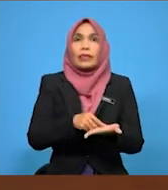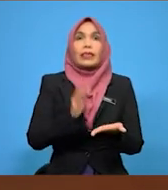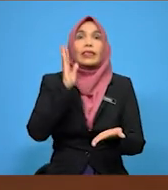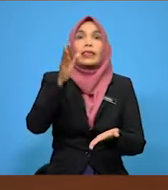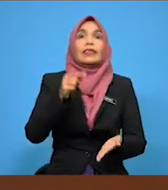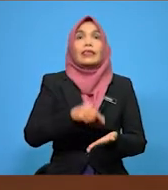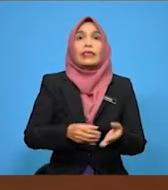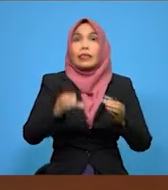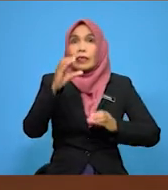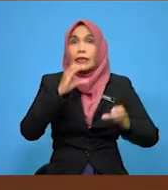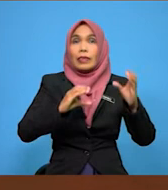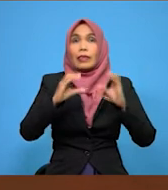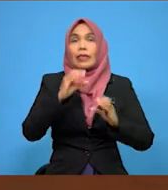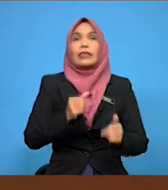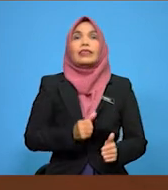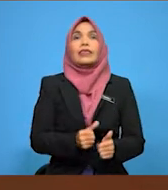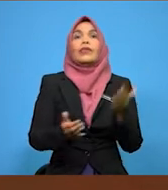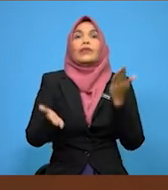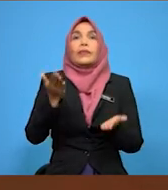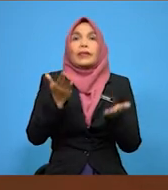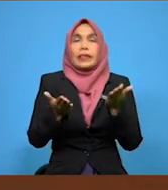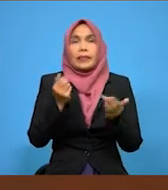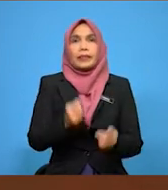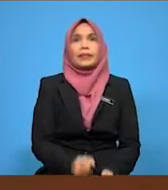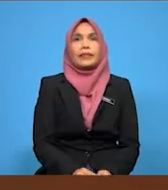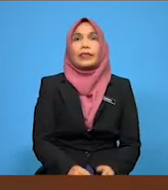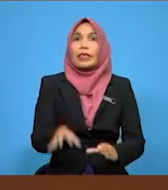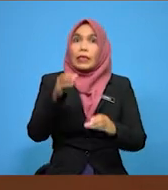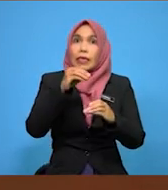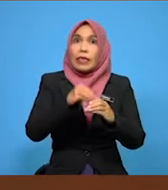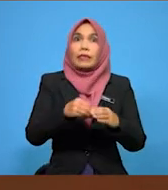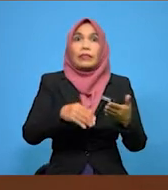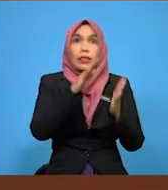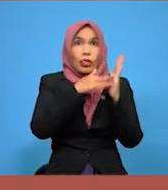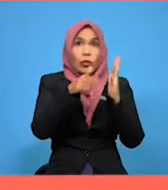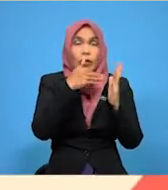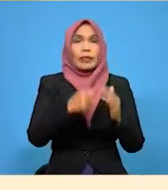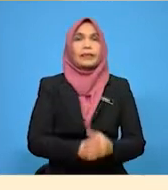digradekan mengikut berat di dalam jadual yang ditunjukkan sebentar tadi.